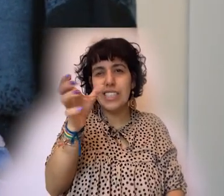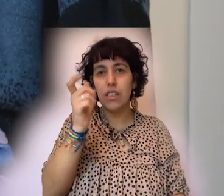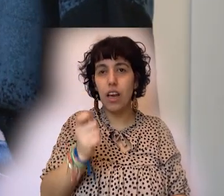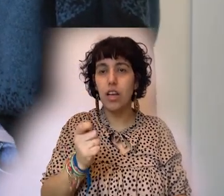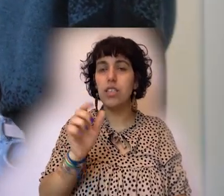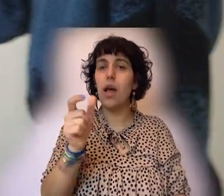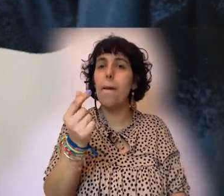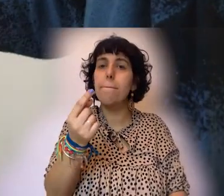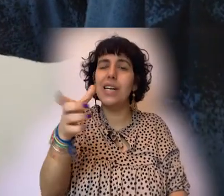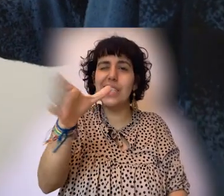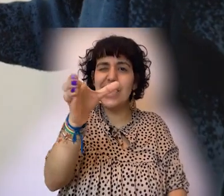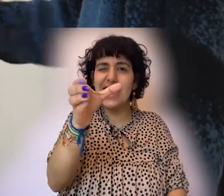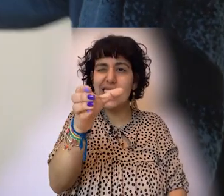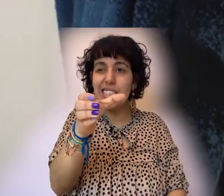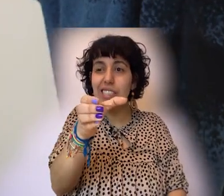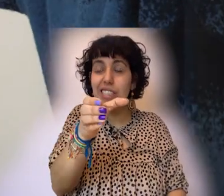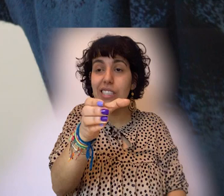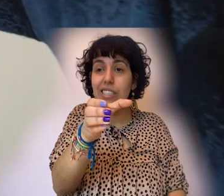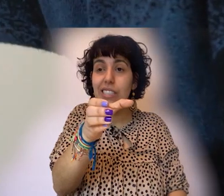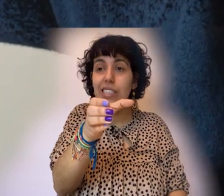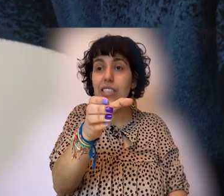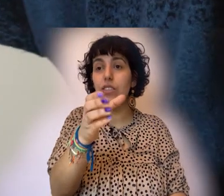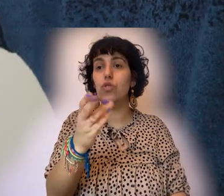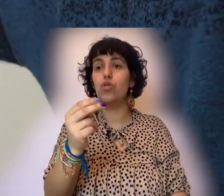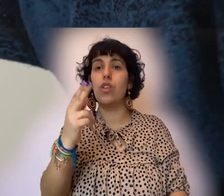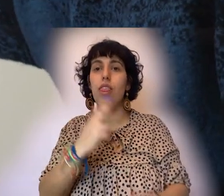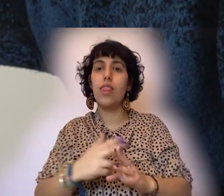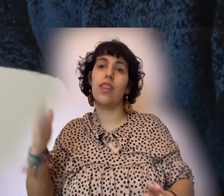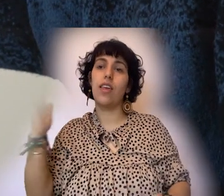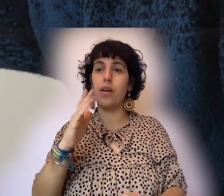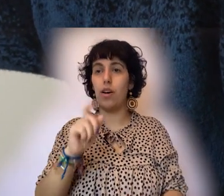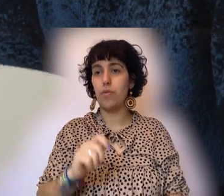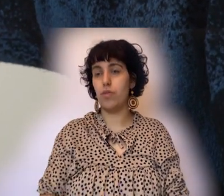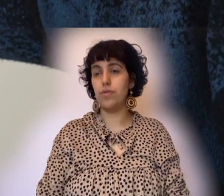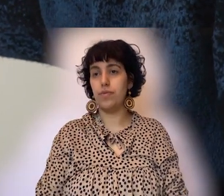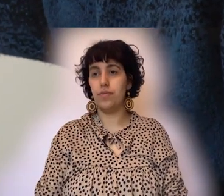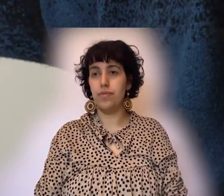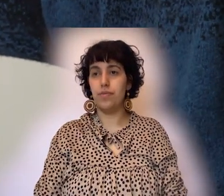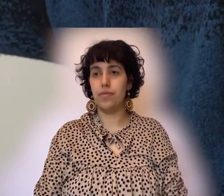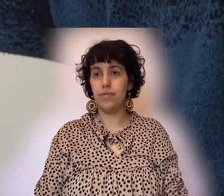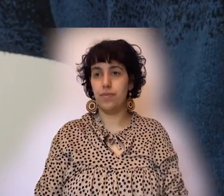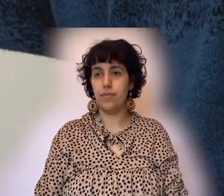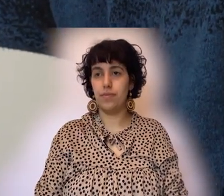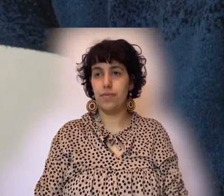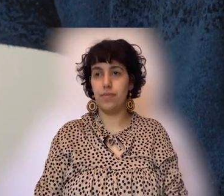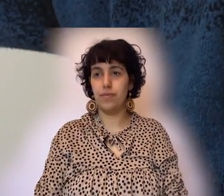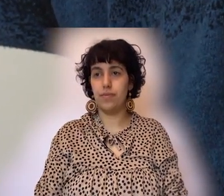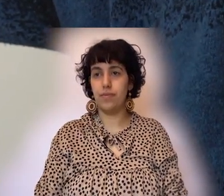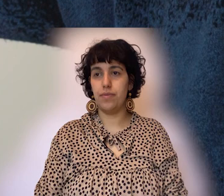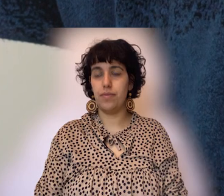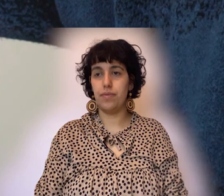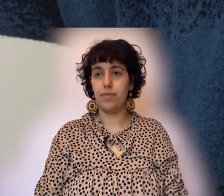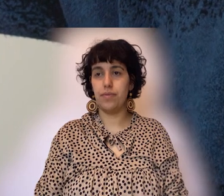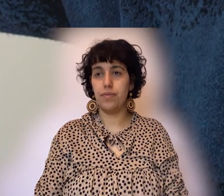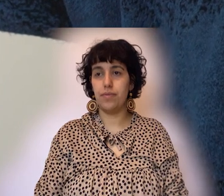sadece kolunun gücüyle çağının eline ittirme çalıştığında Başaramadım Çünkü sadece bilek gücü getiriyorum